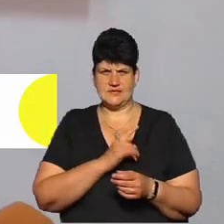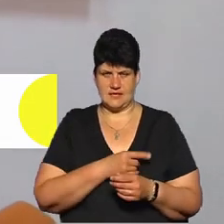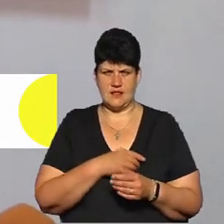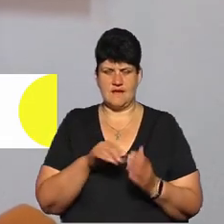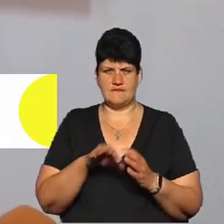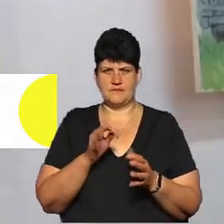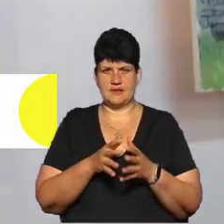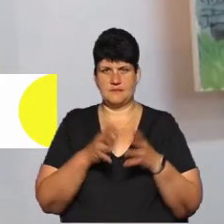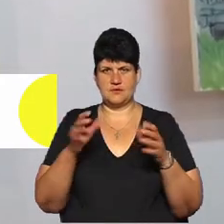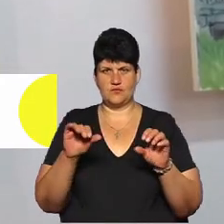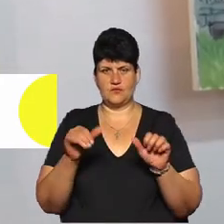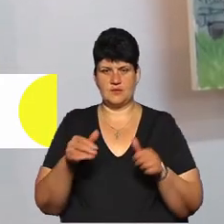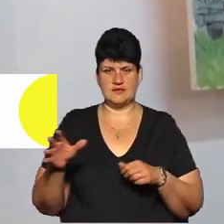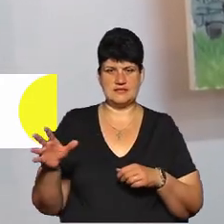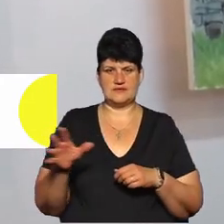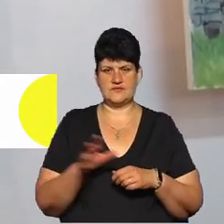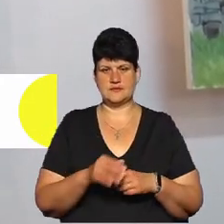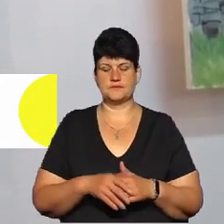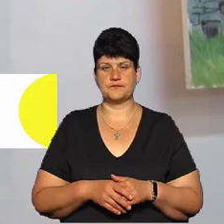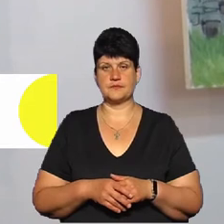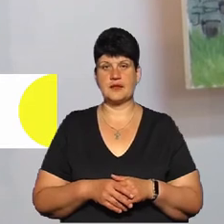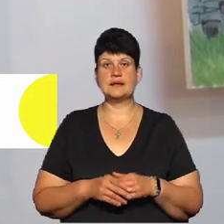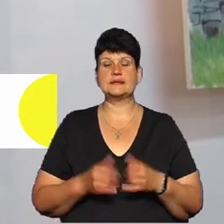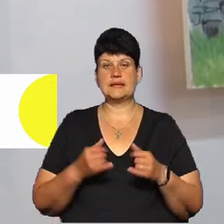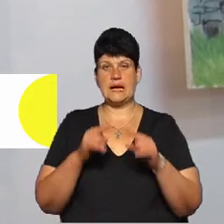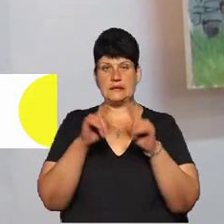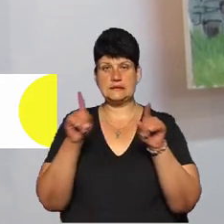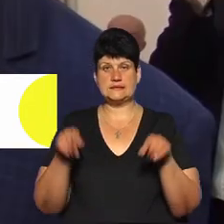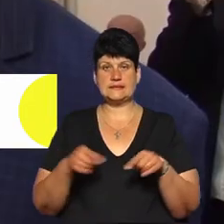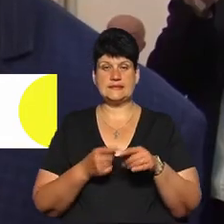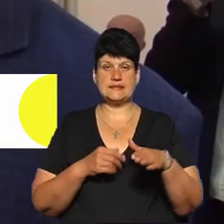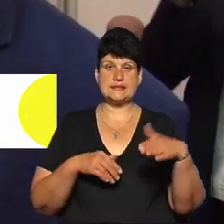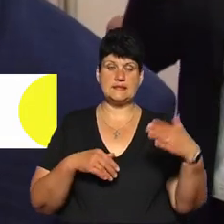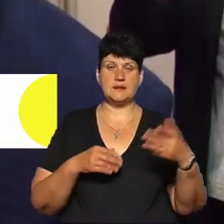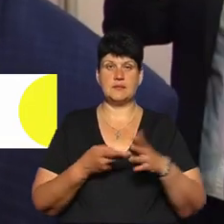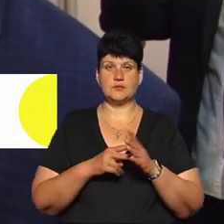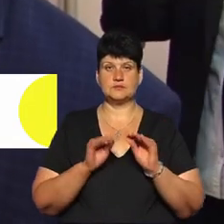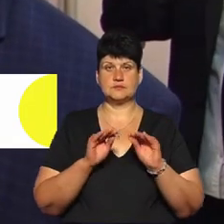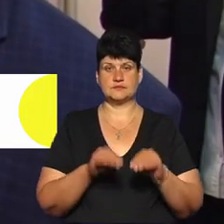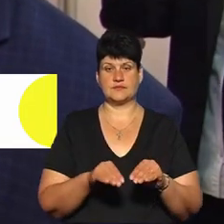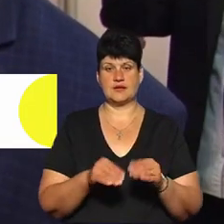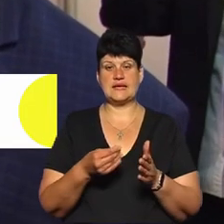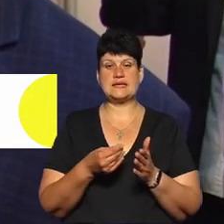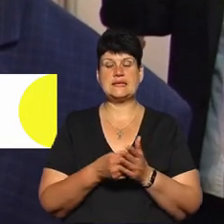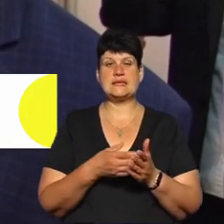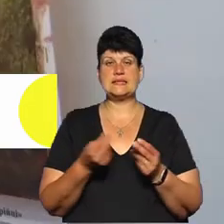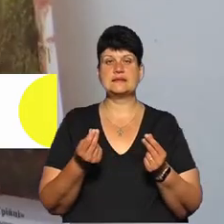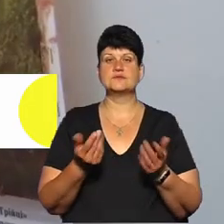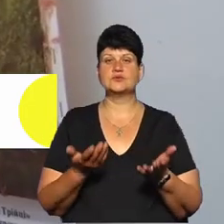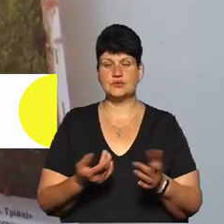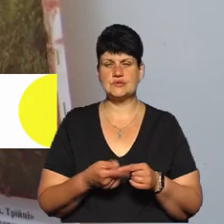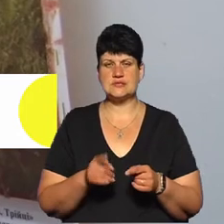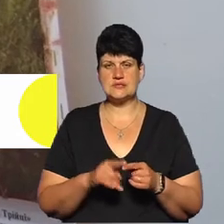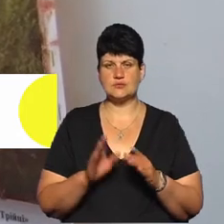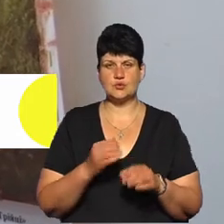всіх картин. Для картин, розміщених на цій стіні, планують встановити стартову ціну, розповів Василь Ільчишин. Це, зокрема, роботи